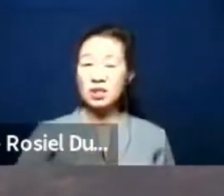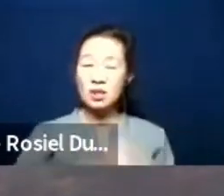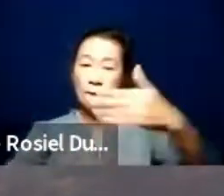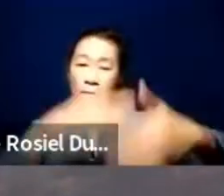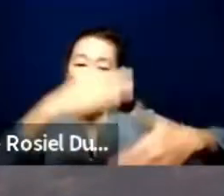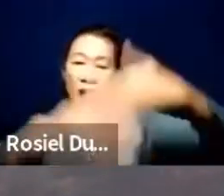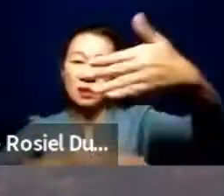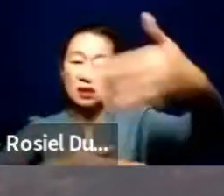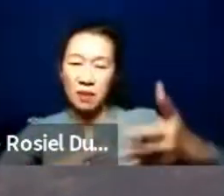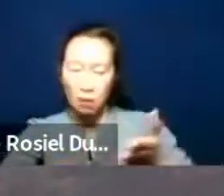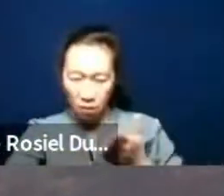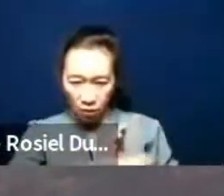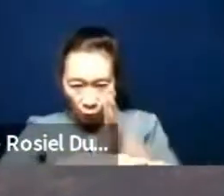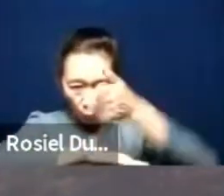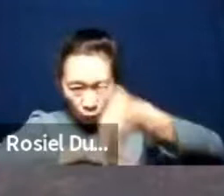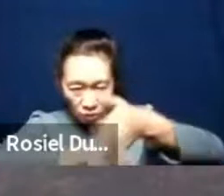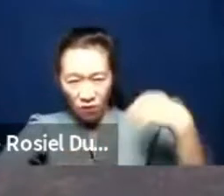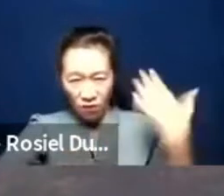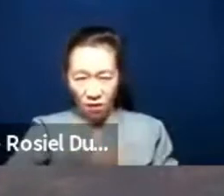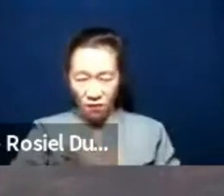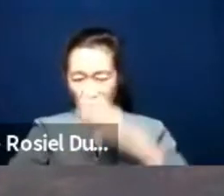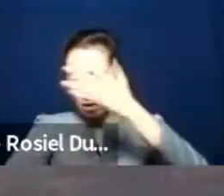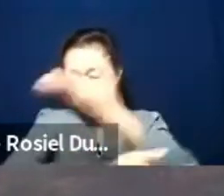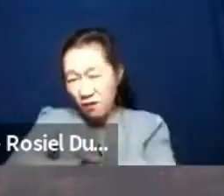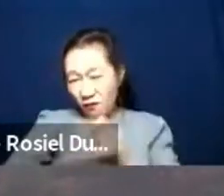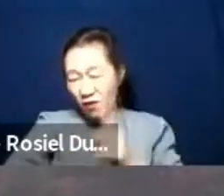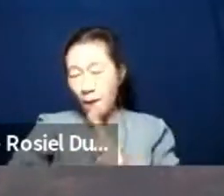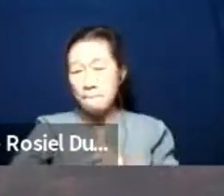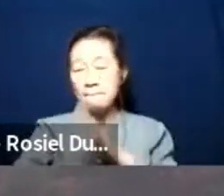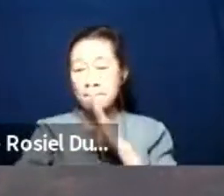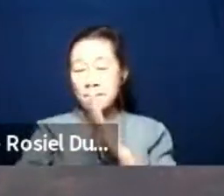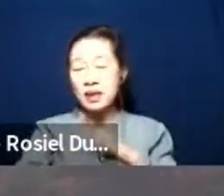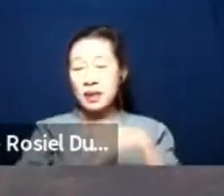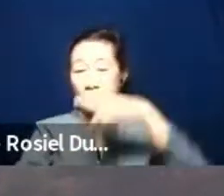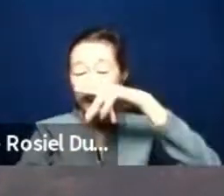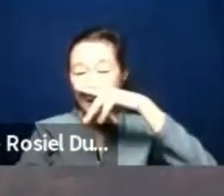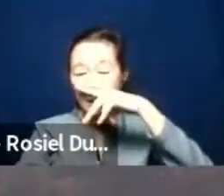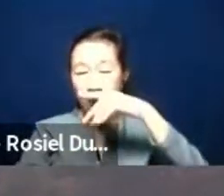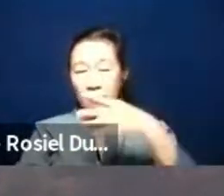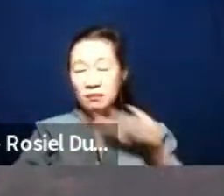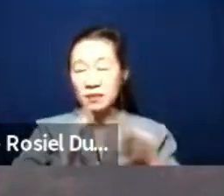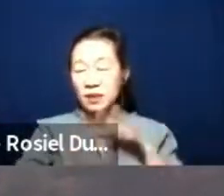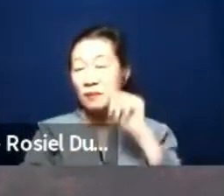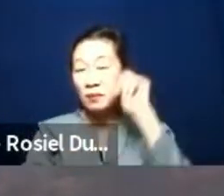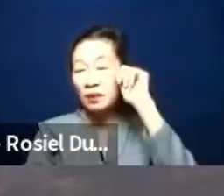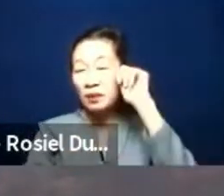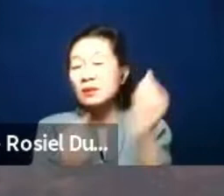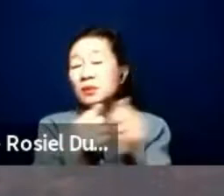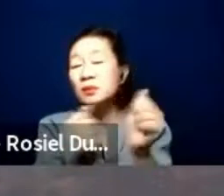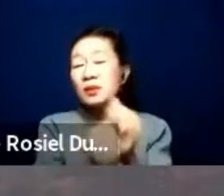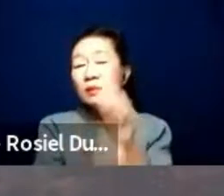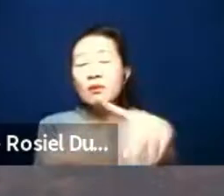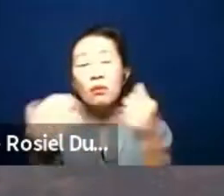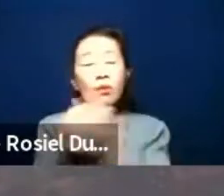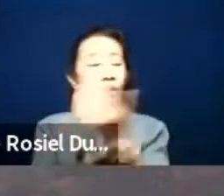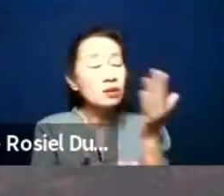ng pagtulay ng ating anak from pagkabata hanggang sa pagtanda. Kaagapay or kasama dyan lahat